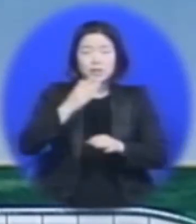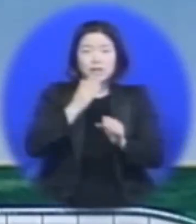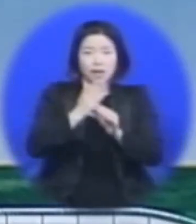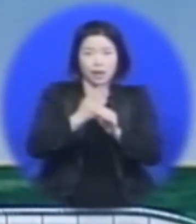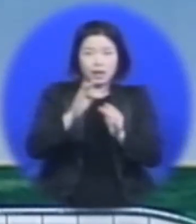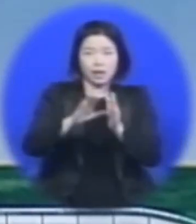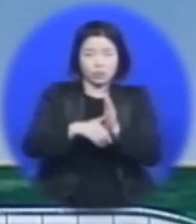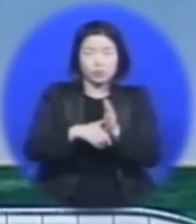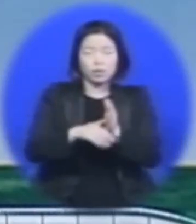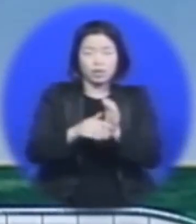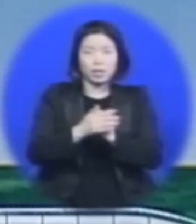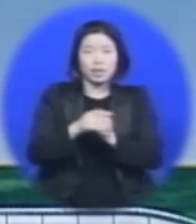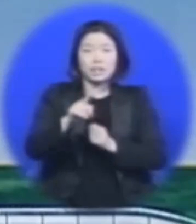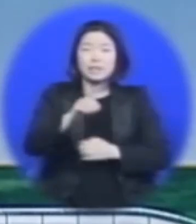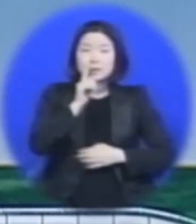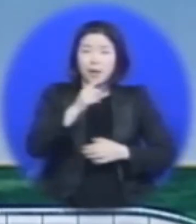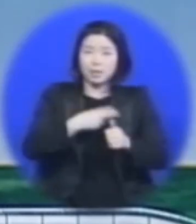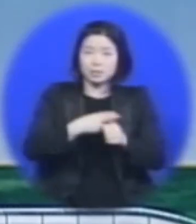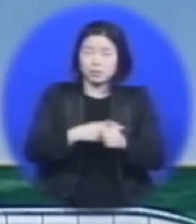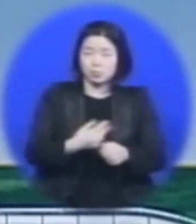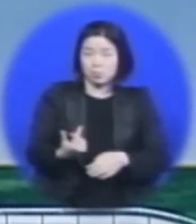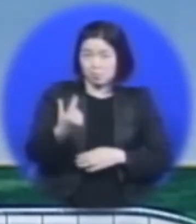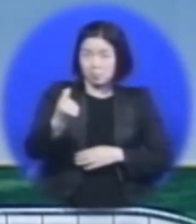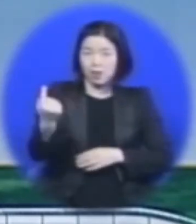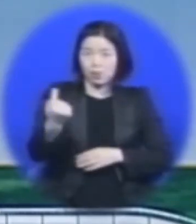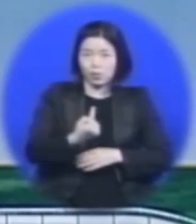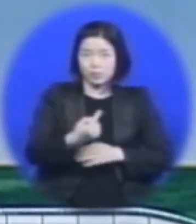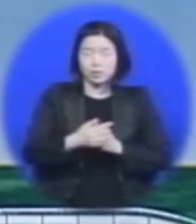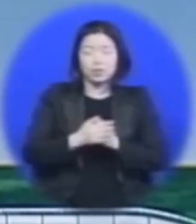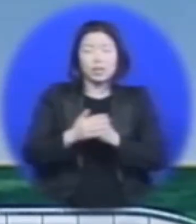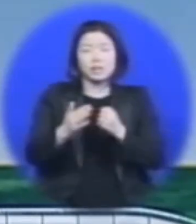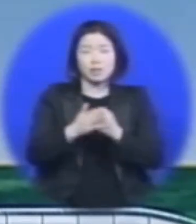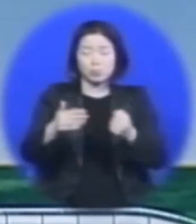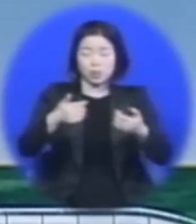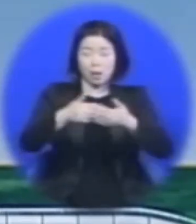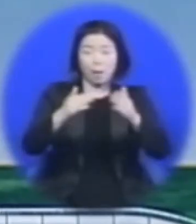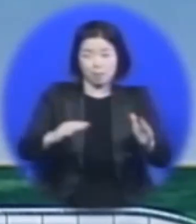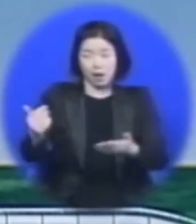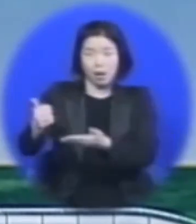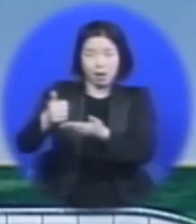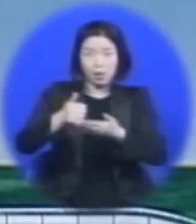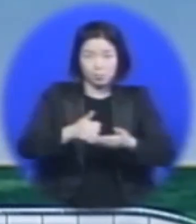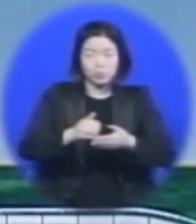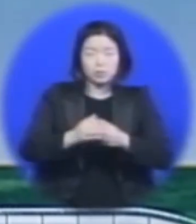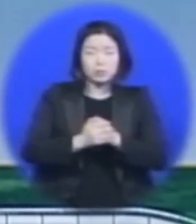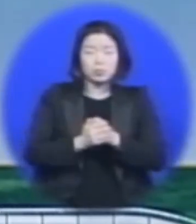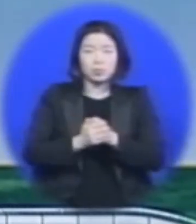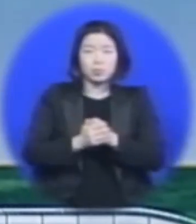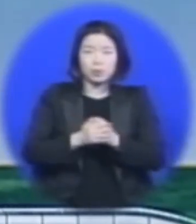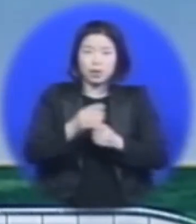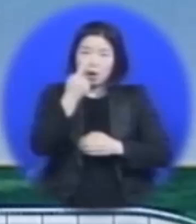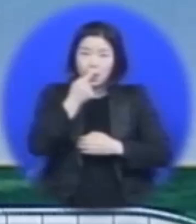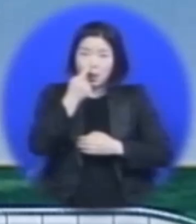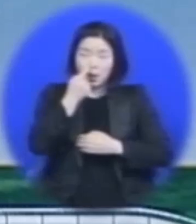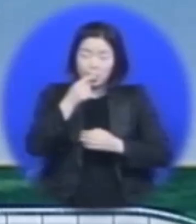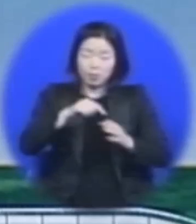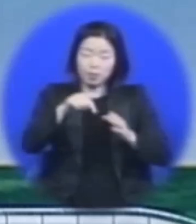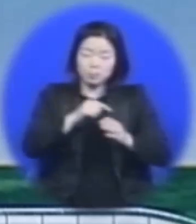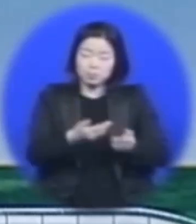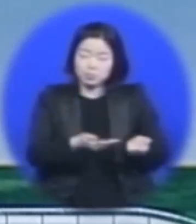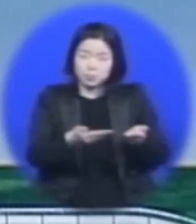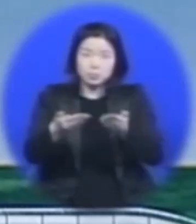선생님이 일찍 오신 거예요 그래서 방에 들어오시라고 그러고 어 차를 준비해서